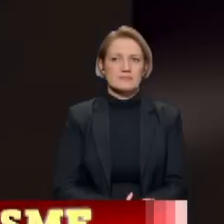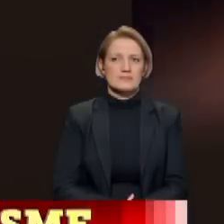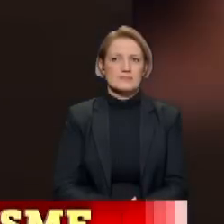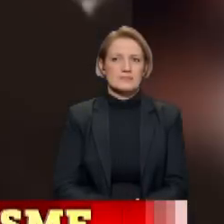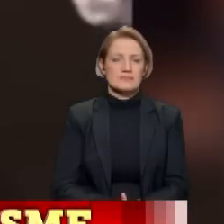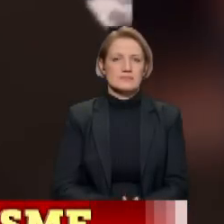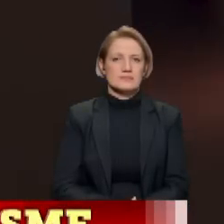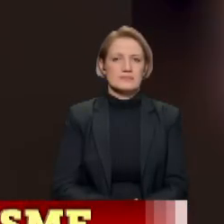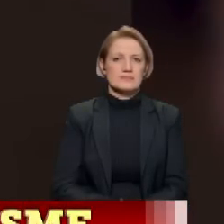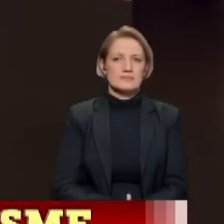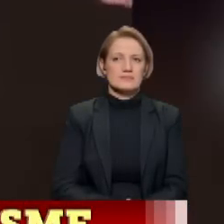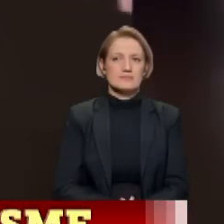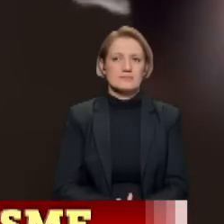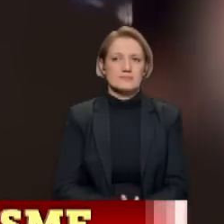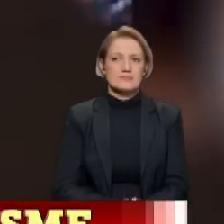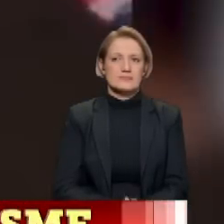Söyledim. Söyledim, bekliyorum.